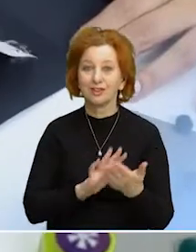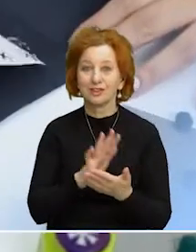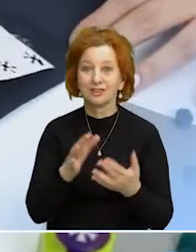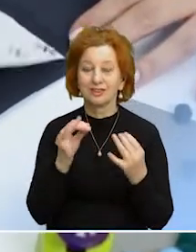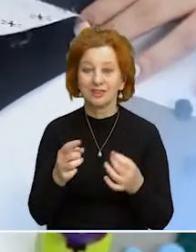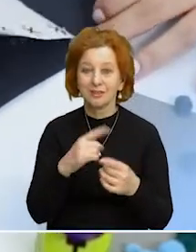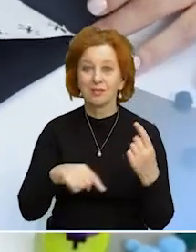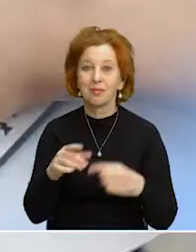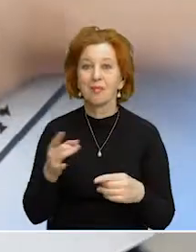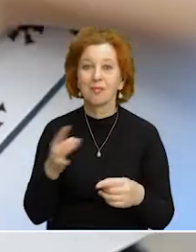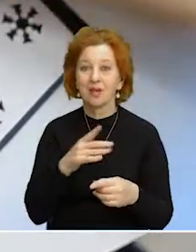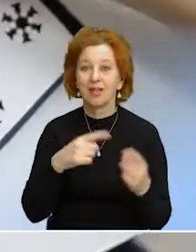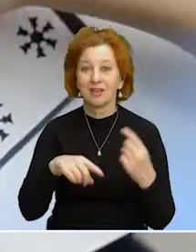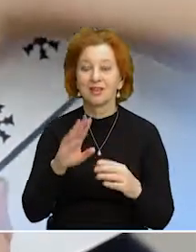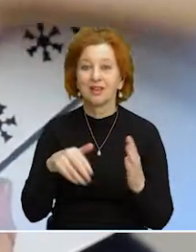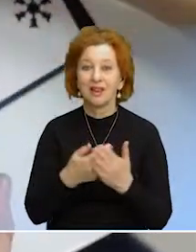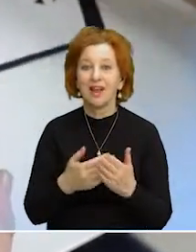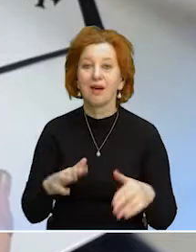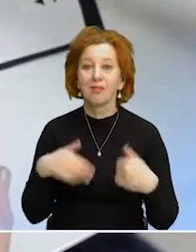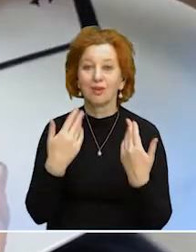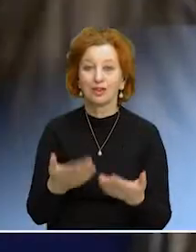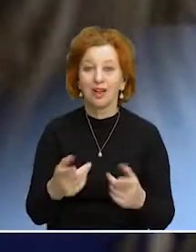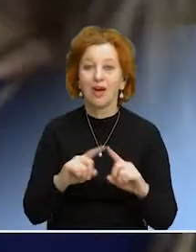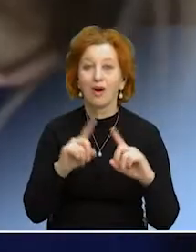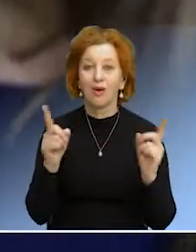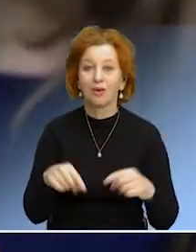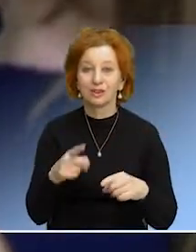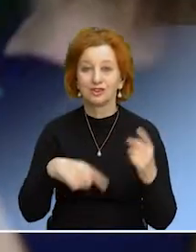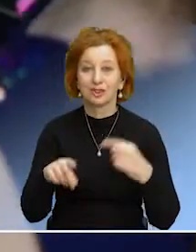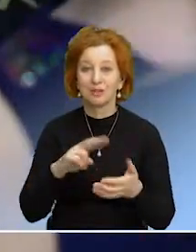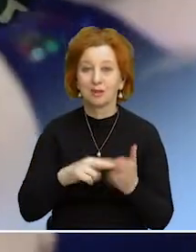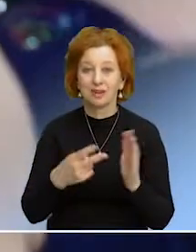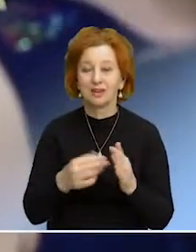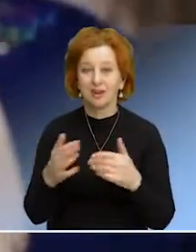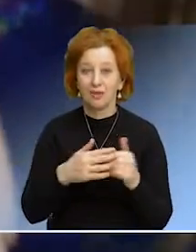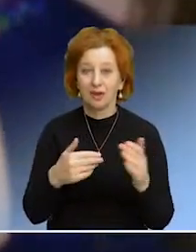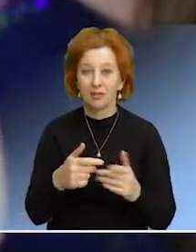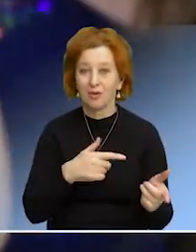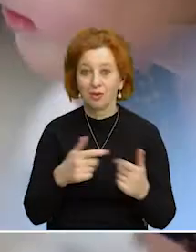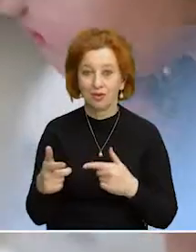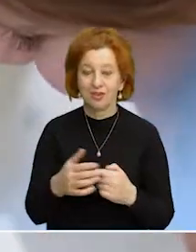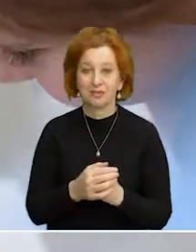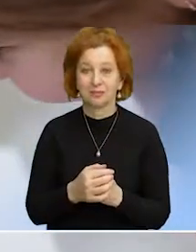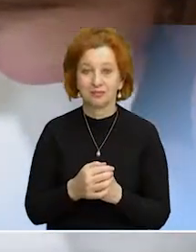Внутрь открытки вклейте белый вкладыш для пожеланий. Оригинальная открытка своими руками готова!